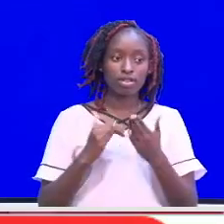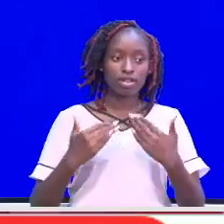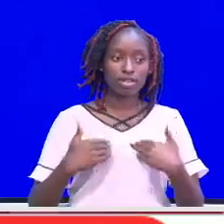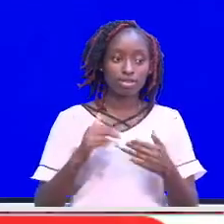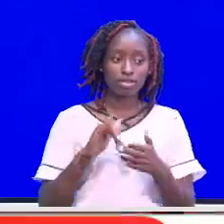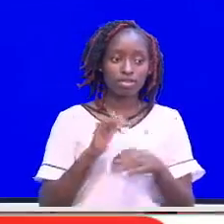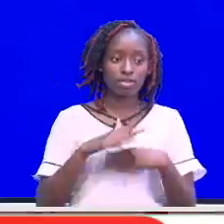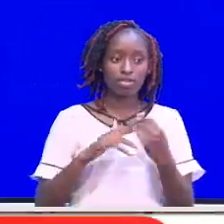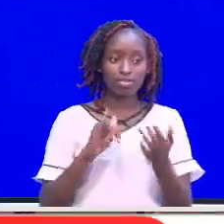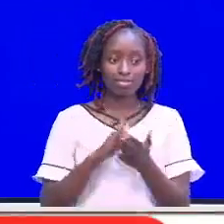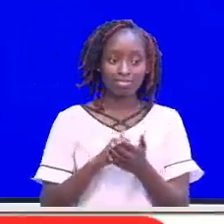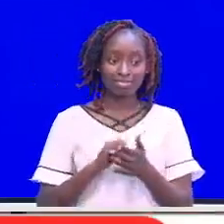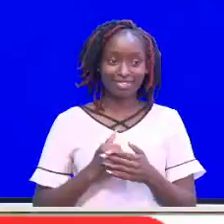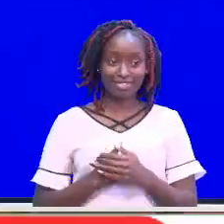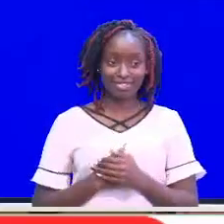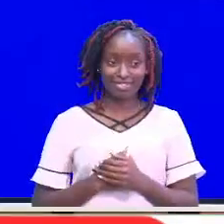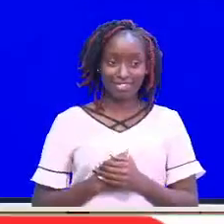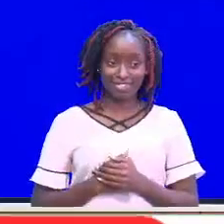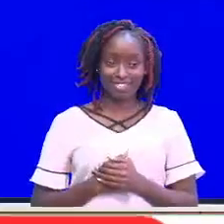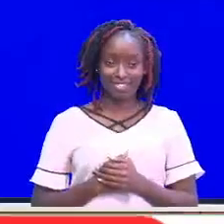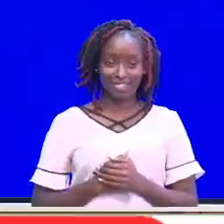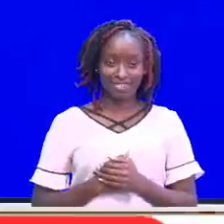zake.